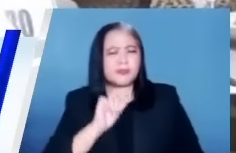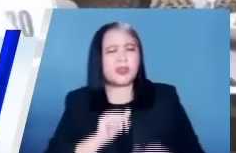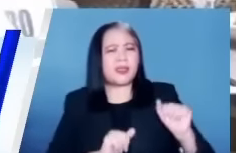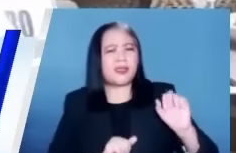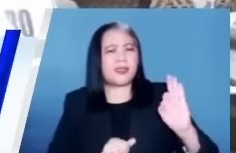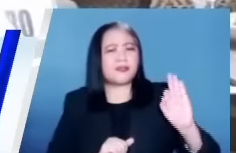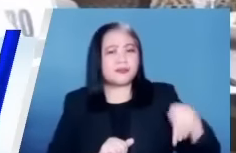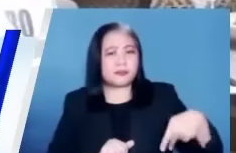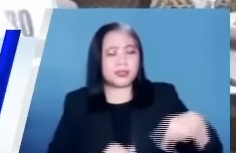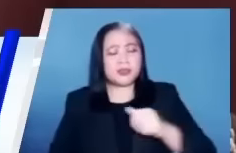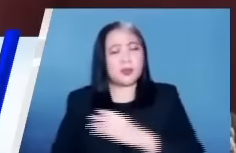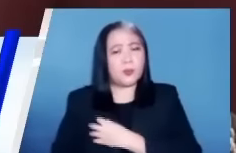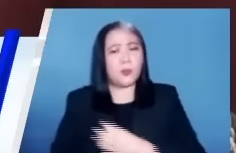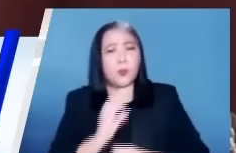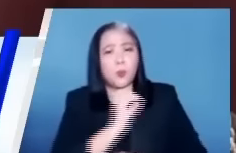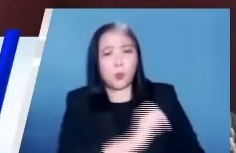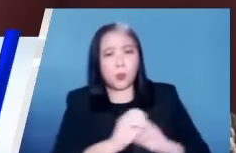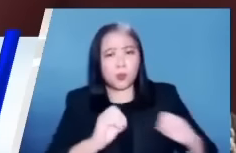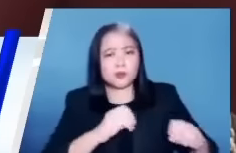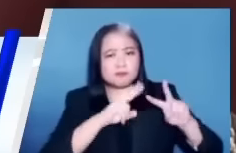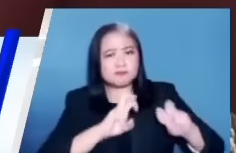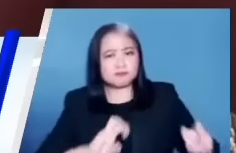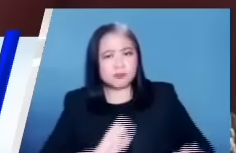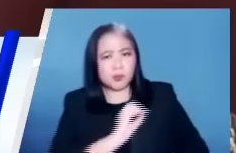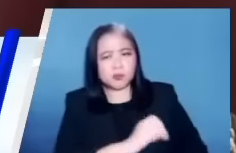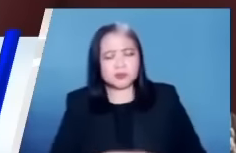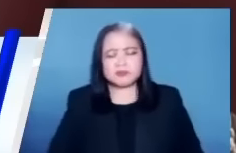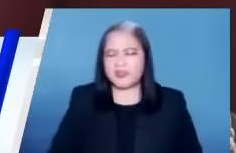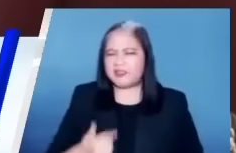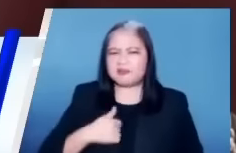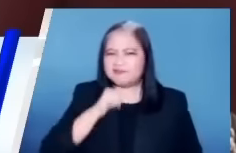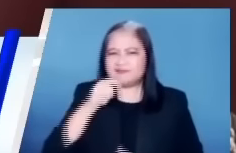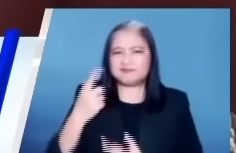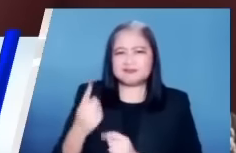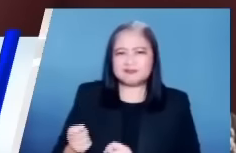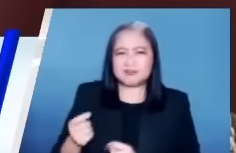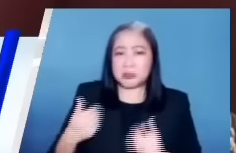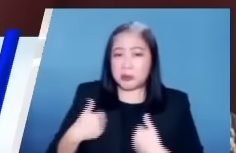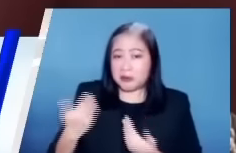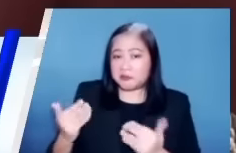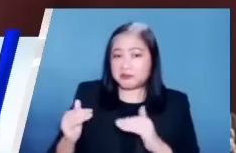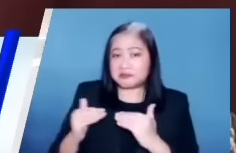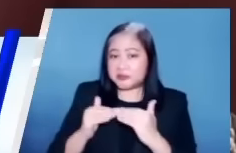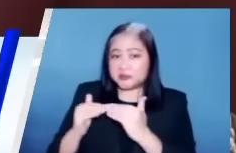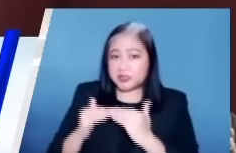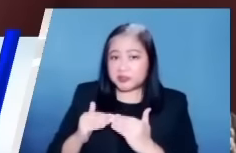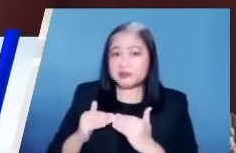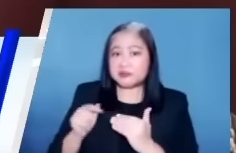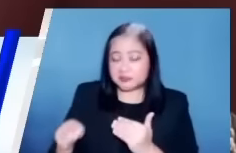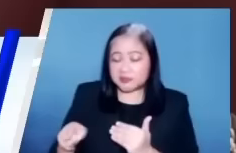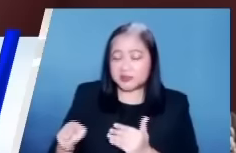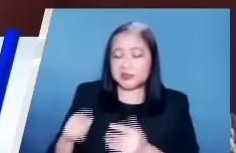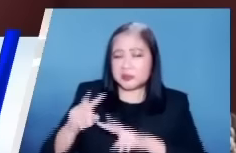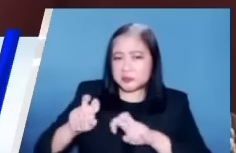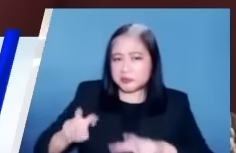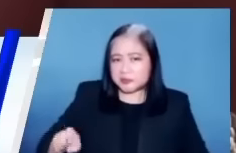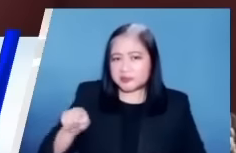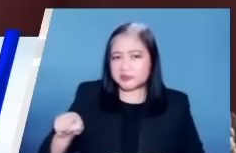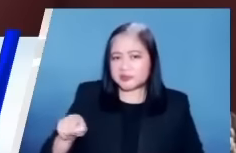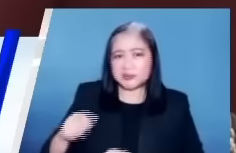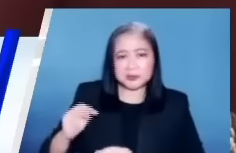internal investigation wala rin po akong tiwala na magkakaroon ng partial ah investigation patungo